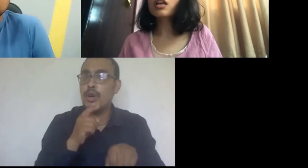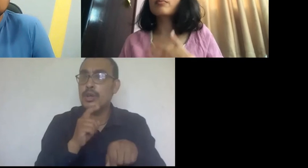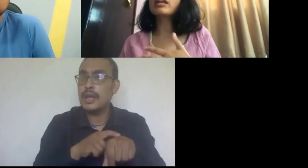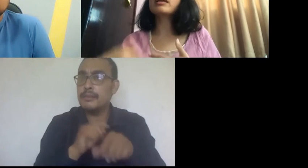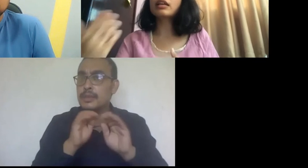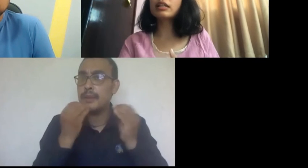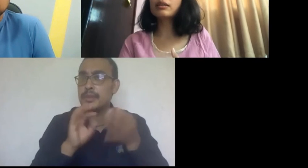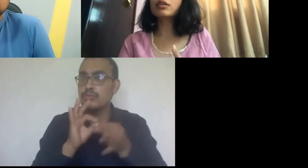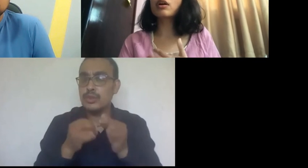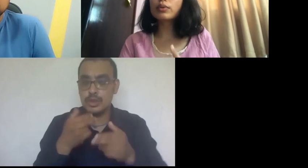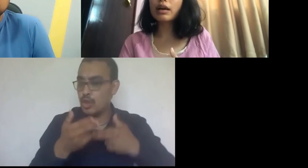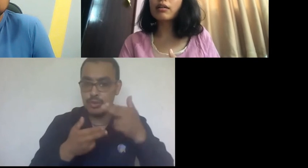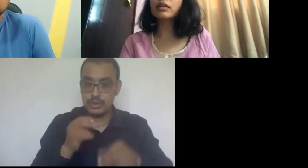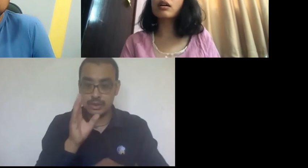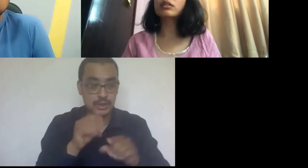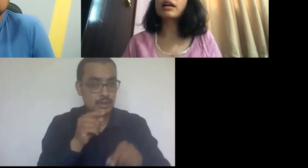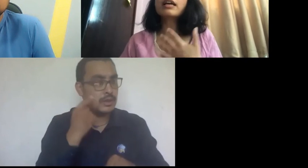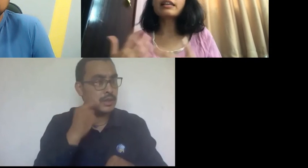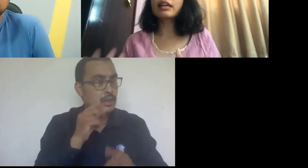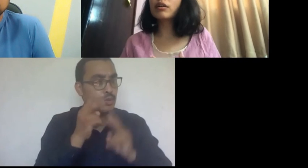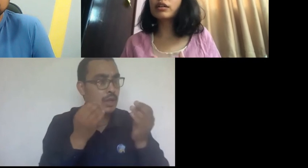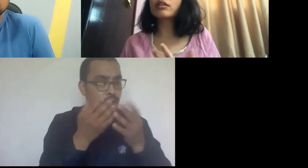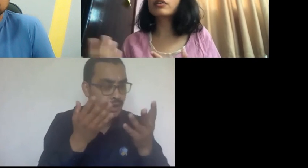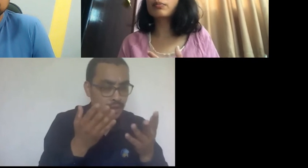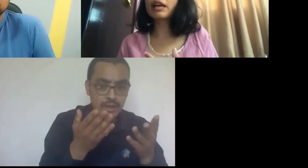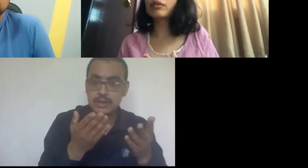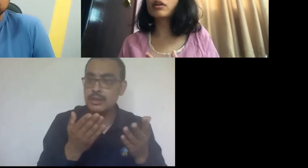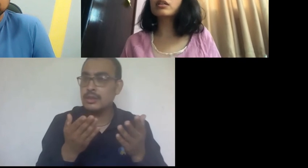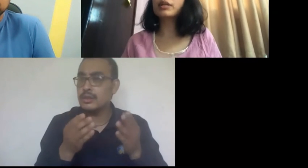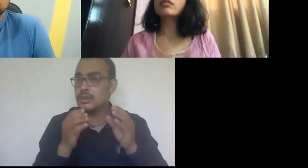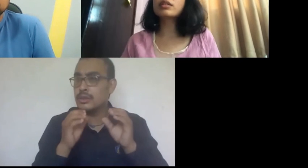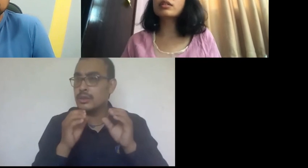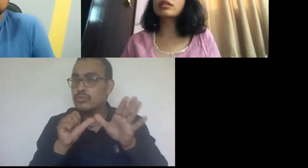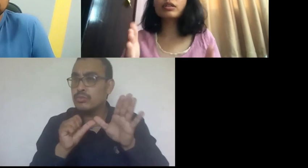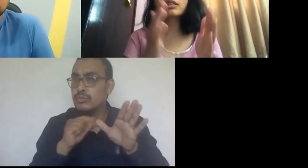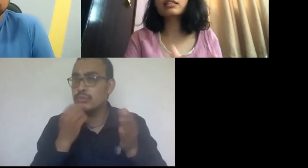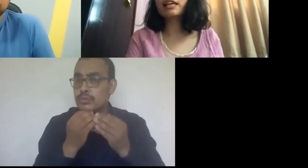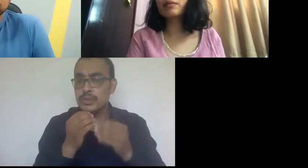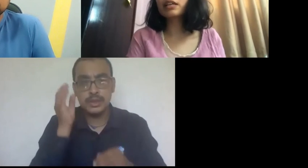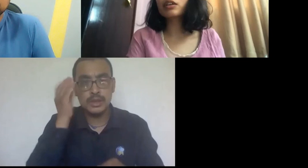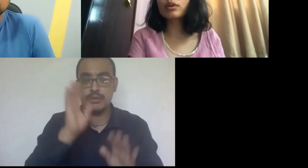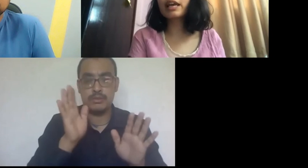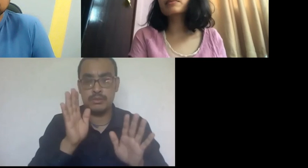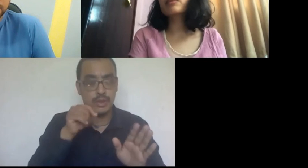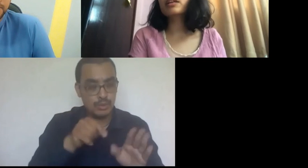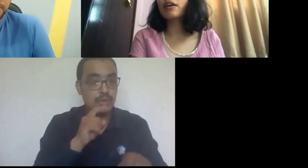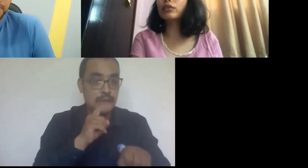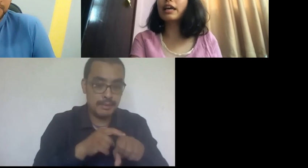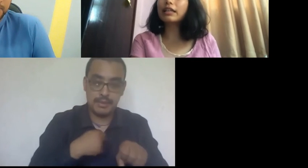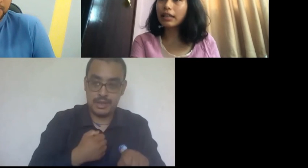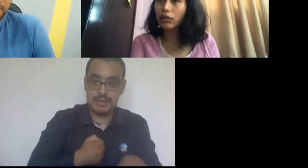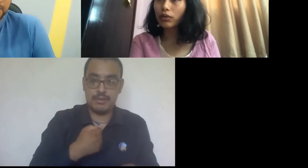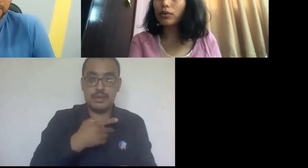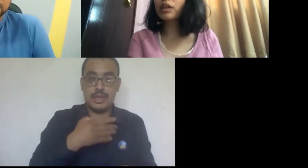चलाउँदिनँ, मैले यदि तिमीसँग कुरा गरिनँ अथवा केही गरिनँ, रिप्लाईहरू गरिनँ भने नरिसाउनु, बिकज दिस टाइम चाहिँ यो टाइम चाहिँ मैले आफ्नो